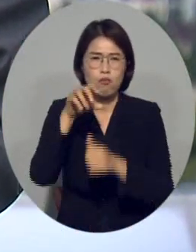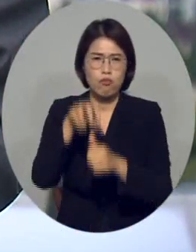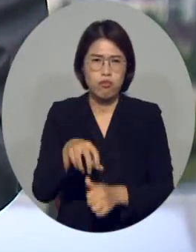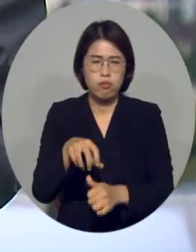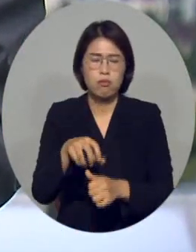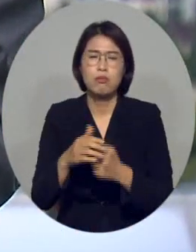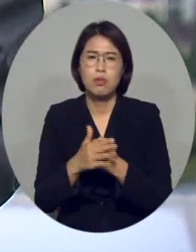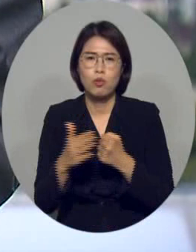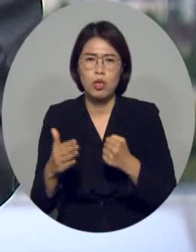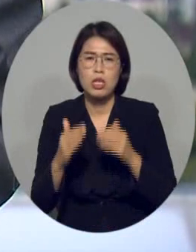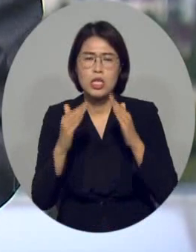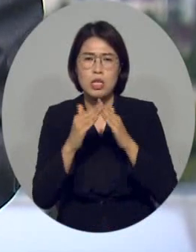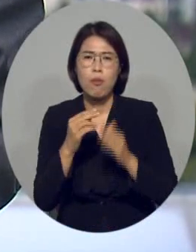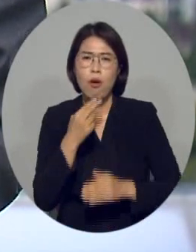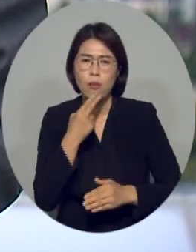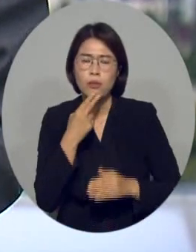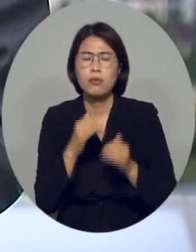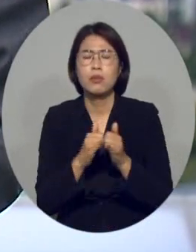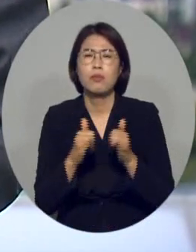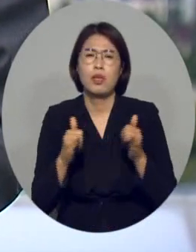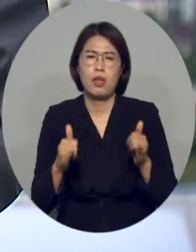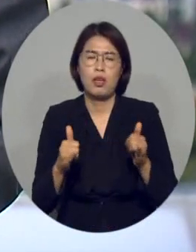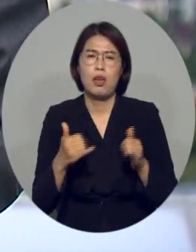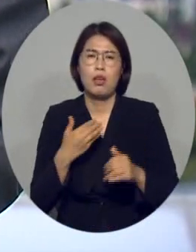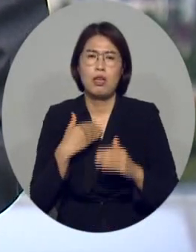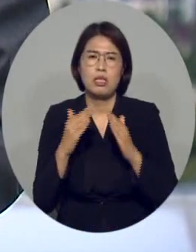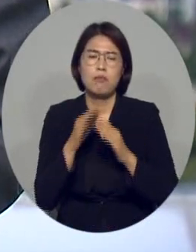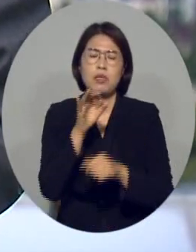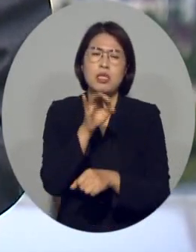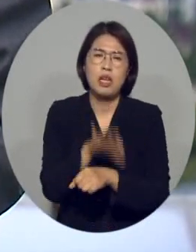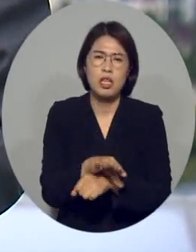묶이면서 집이 없는 서민들에게는 내